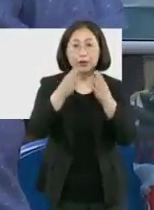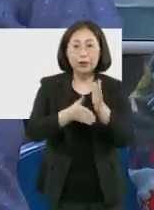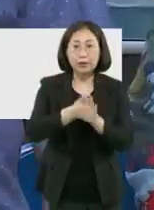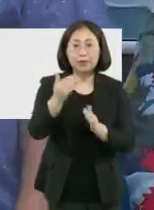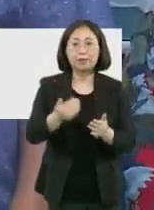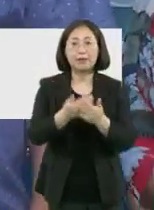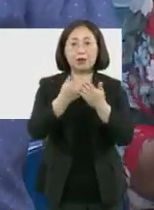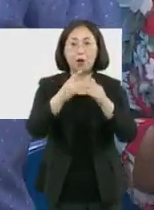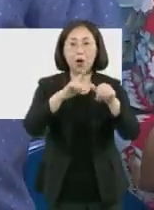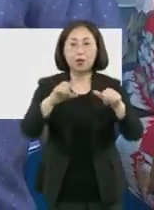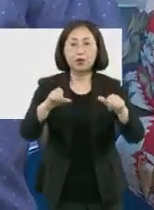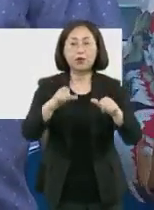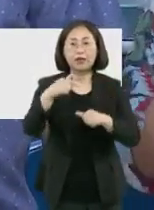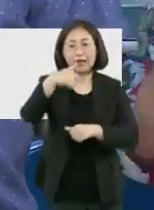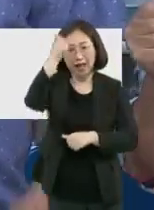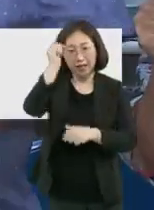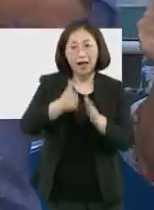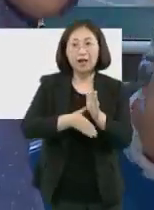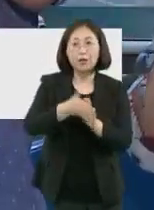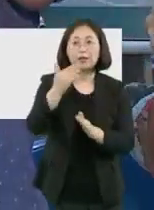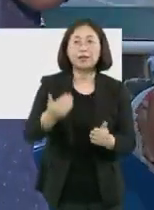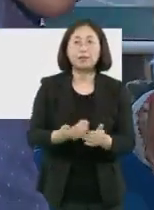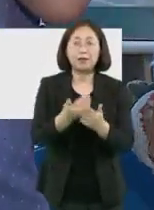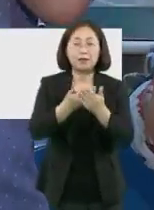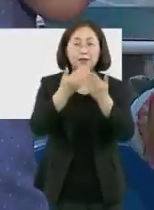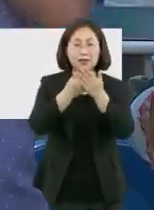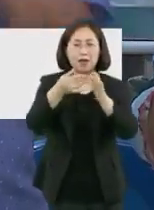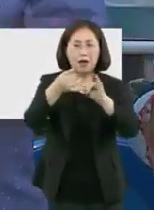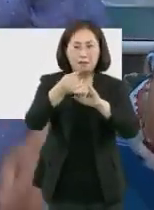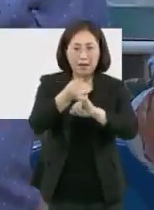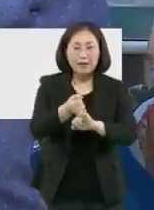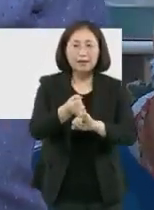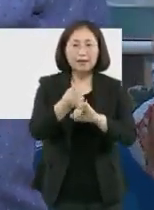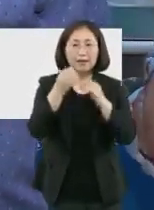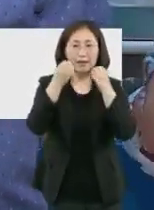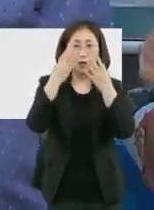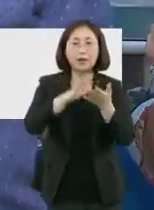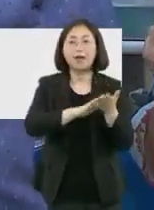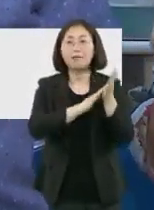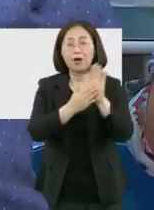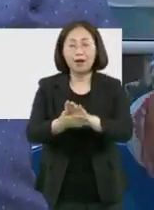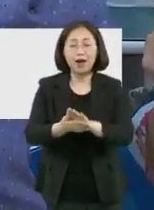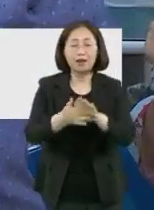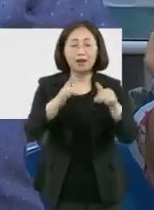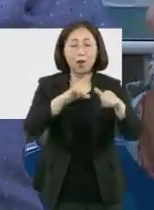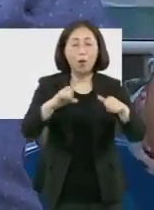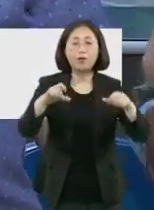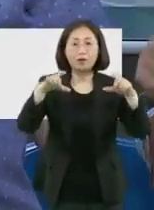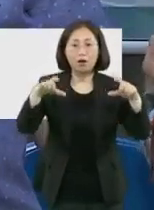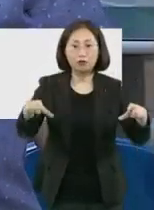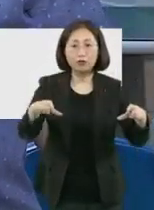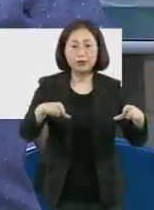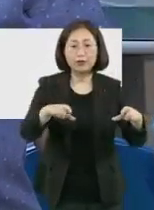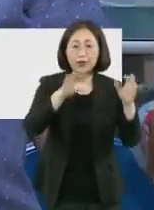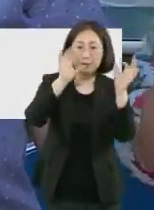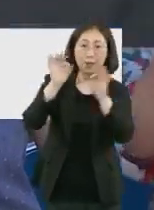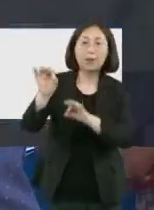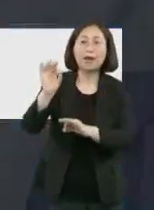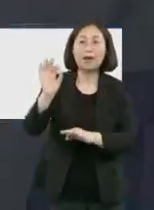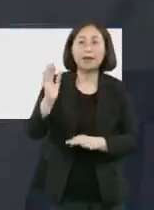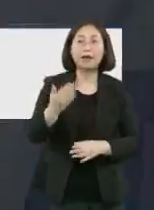홍성부의 원도심을 활성화시켜서 반드시 새롭게 변화하는 홍성군을 보시게 될